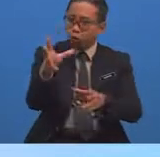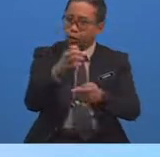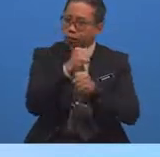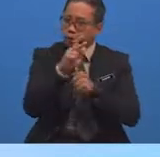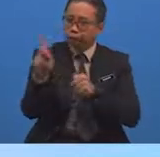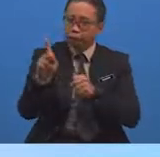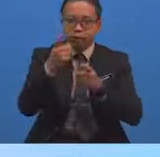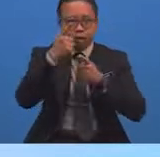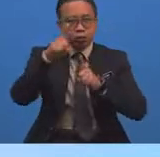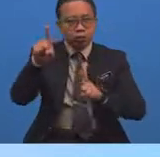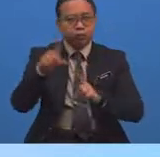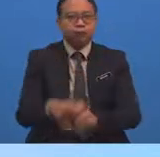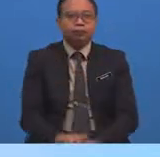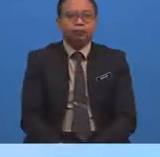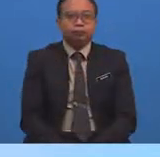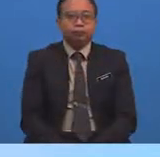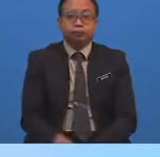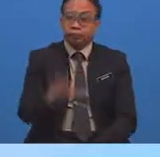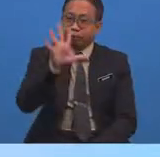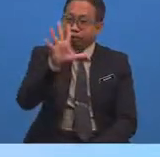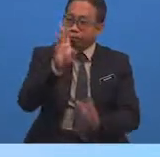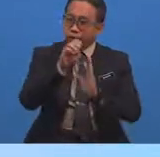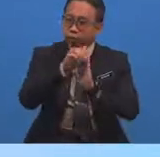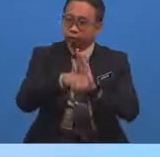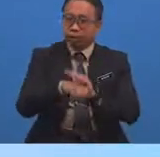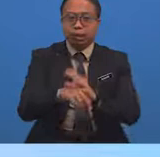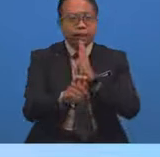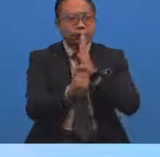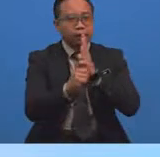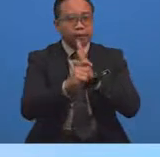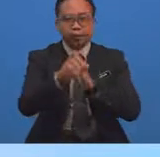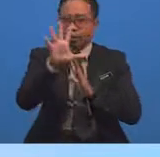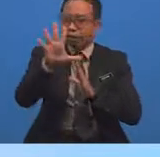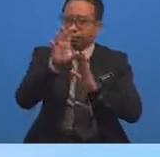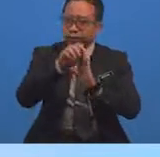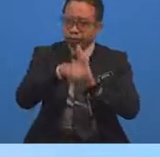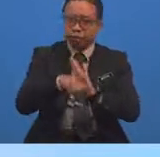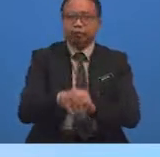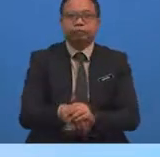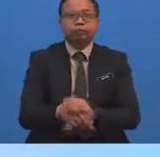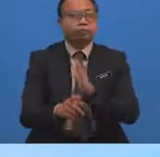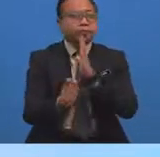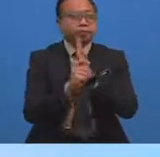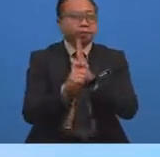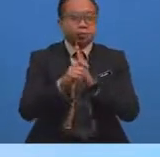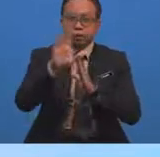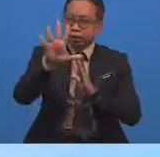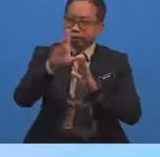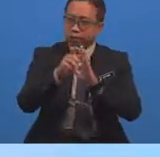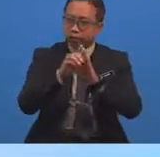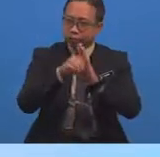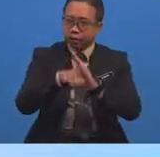mendapatkan jawaban ini menit Mbah 5 minit sampah ini